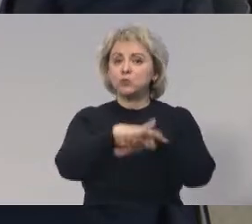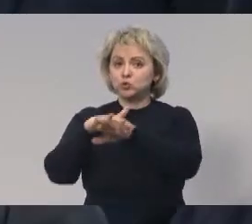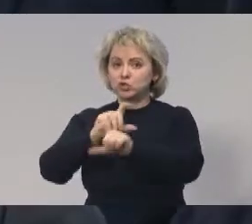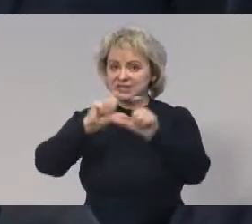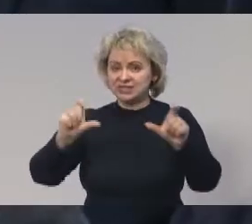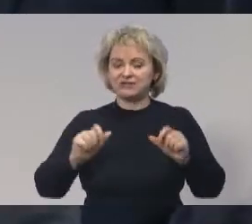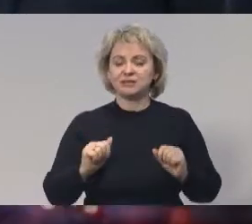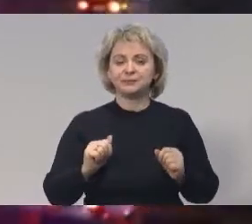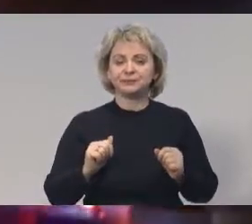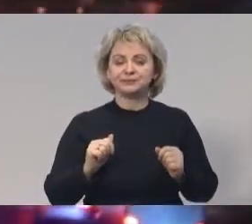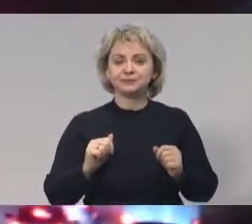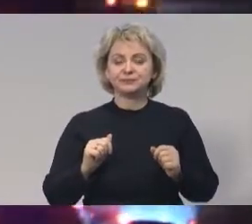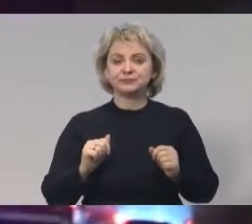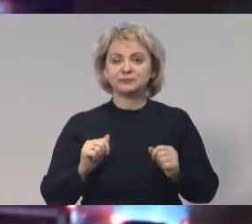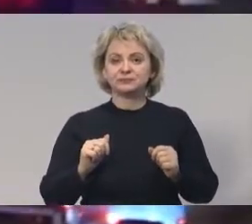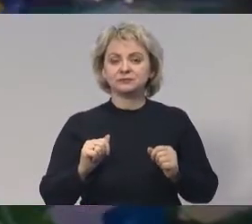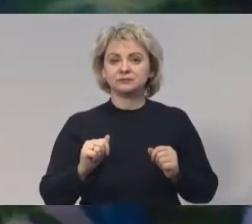бюджетировании.